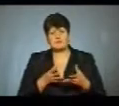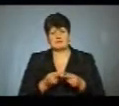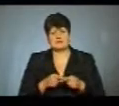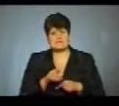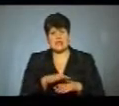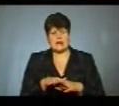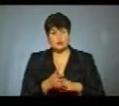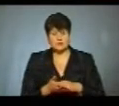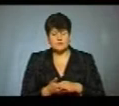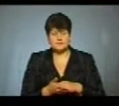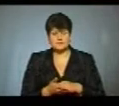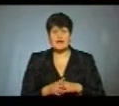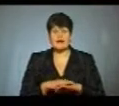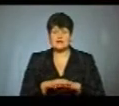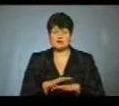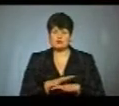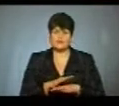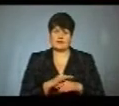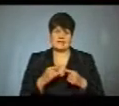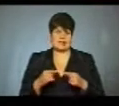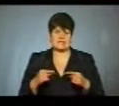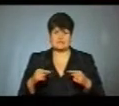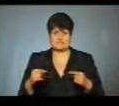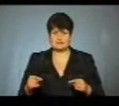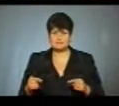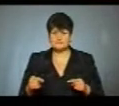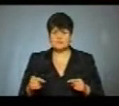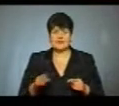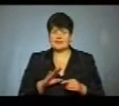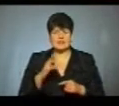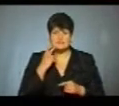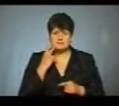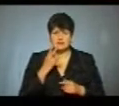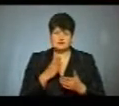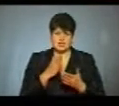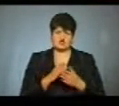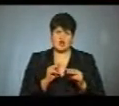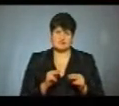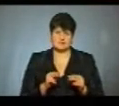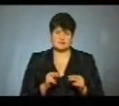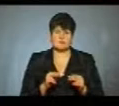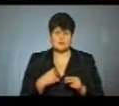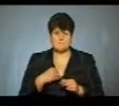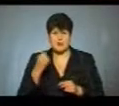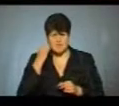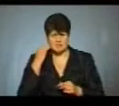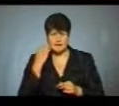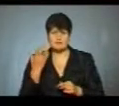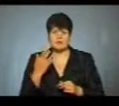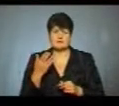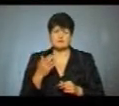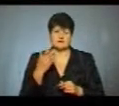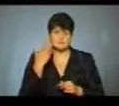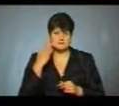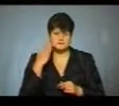ринок? Адже ринок буває і різним, але не завжди він буває чесним. Ми пам'ятаємо, як в Сполучених